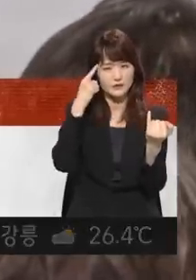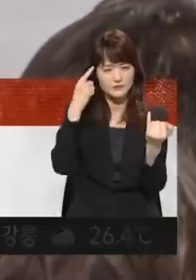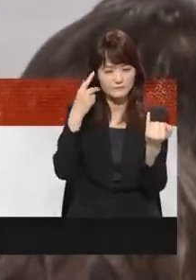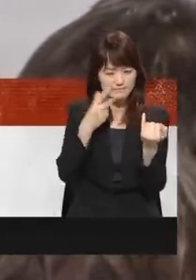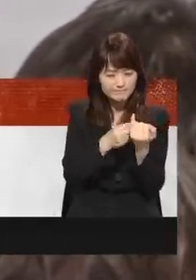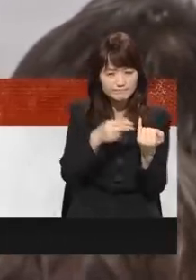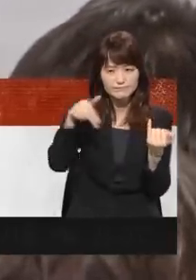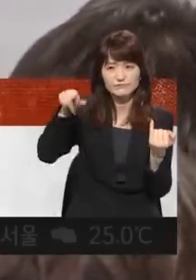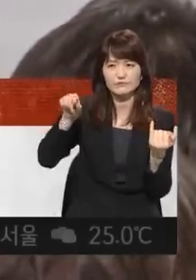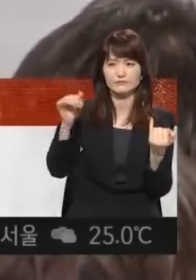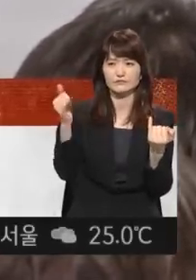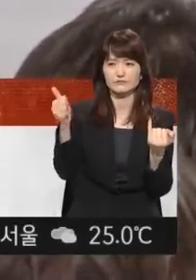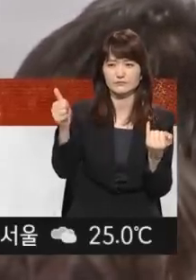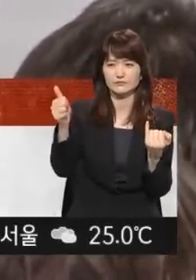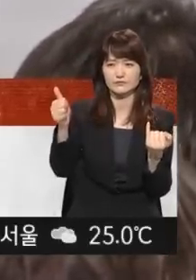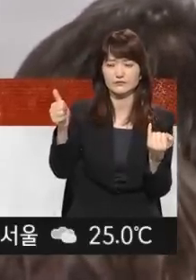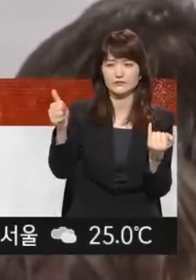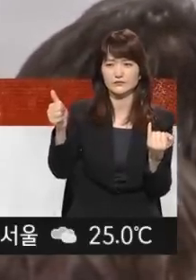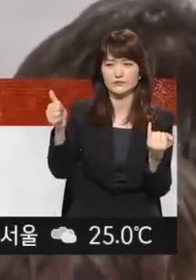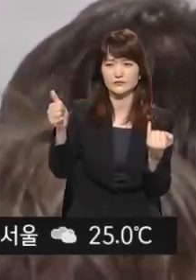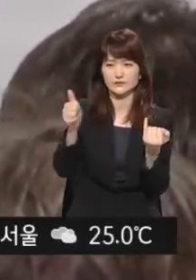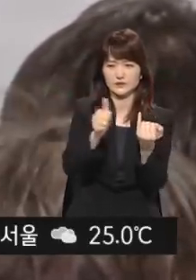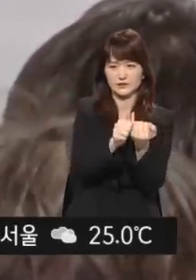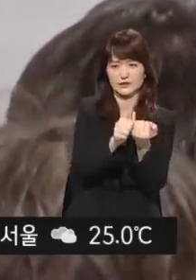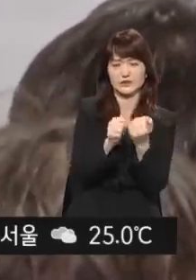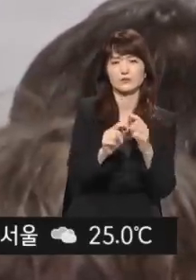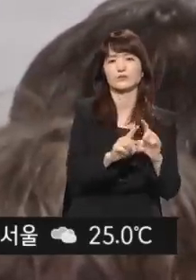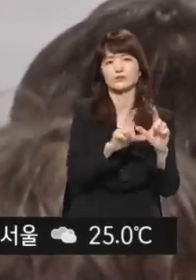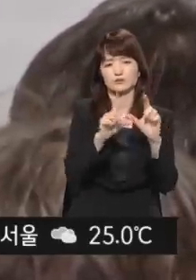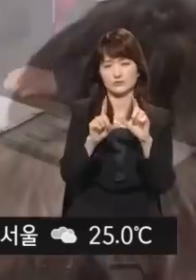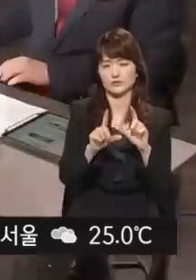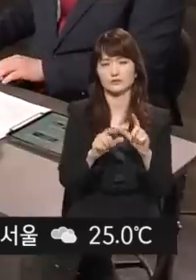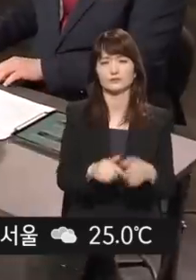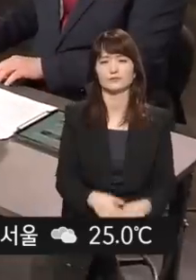정명석을 신랑으로 삼고 삽니다